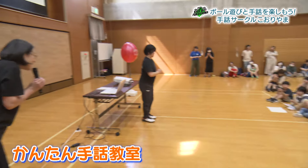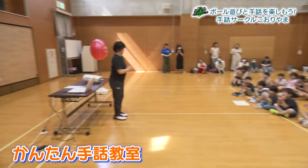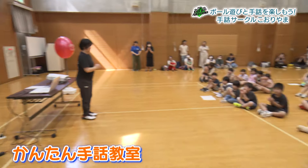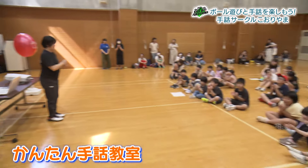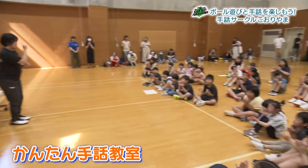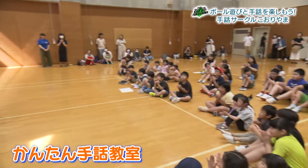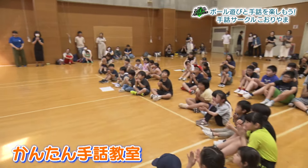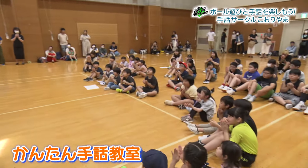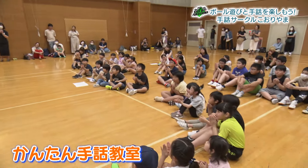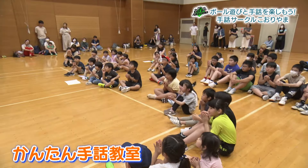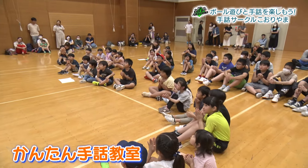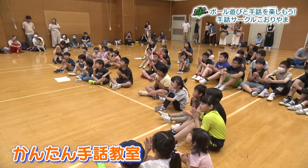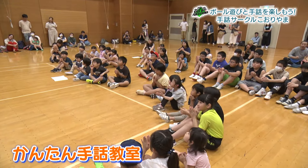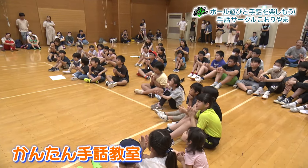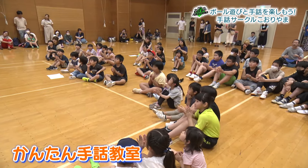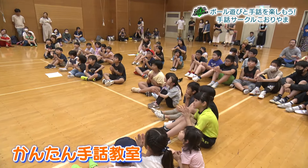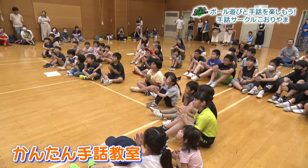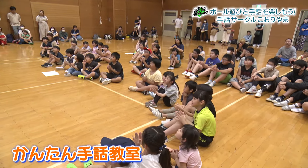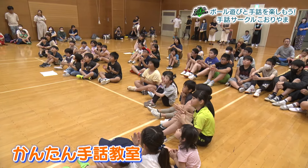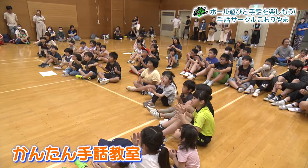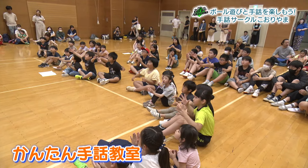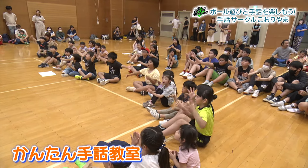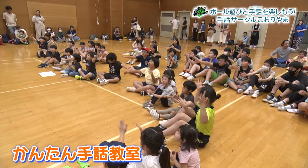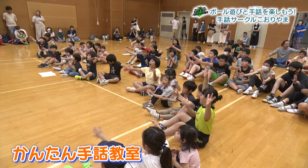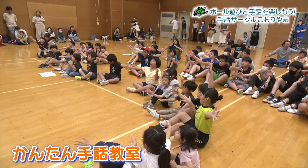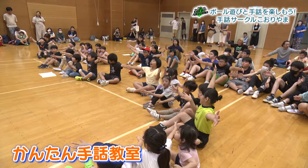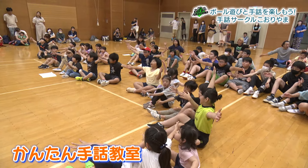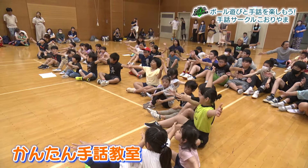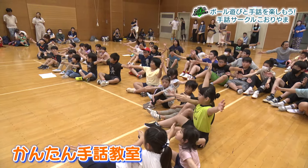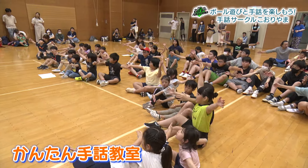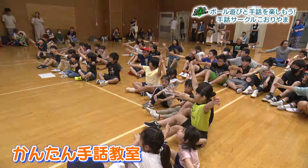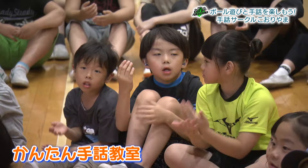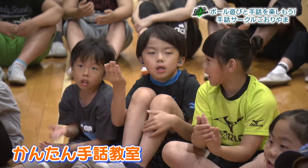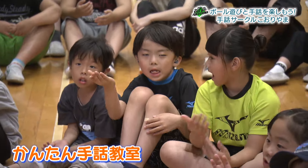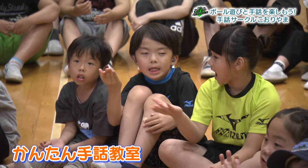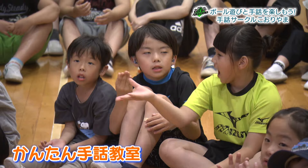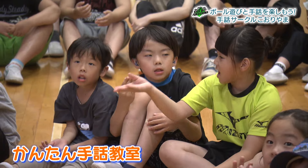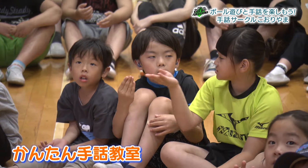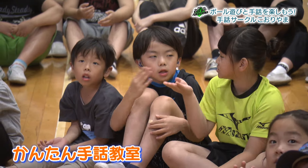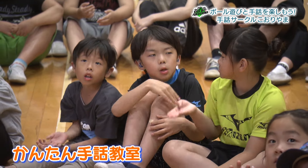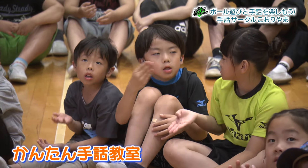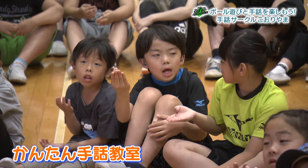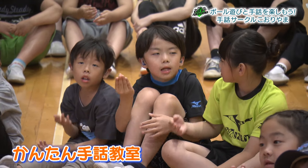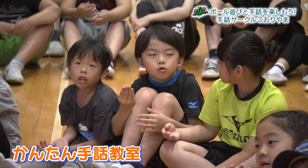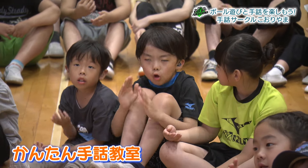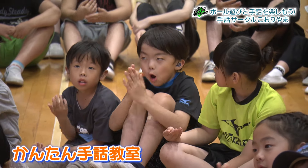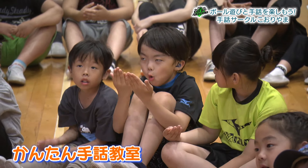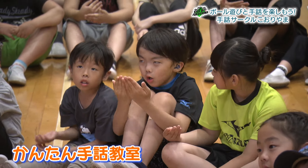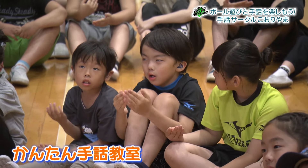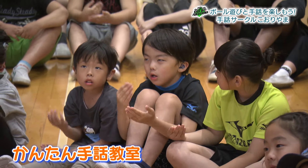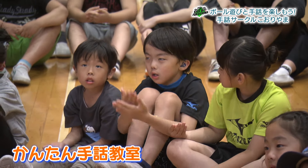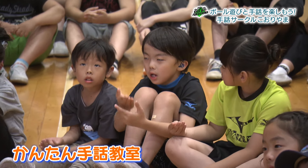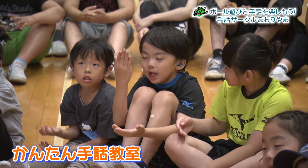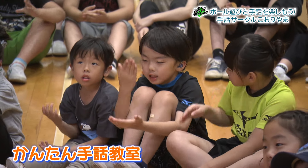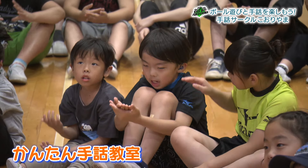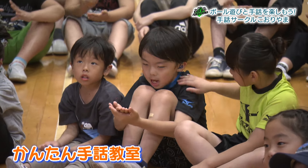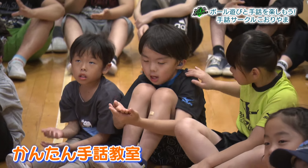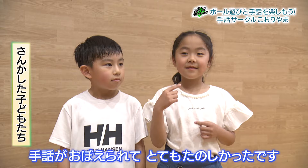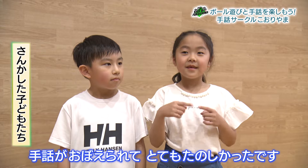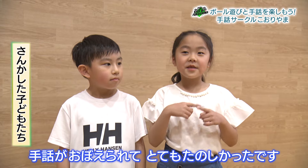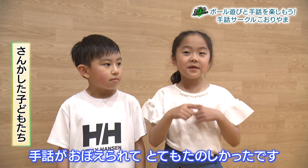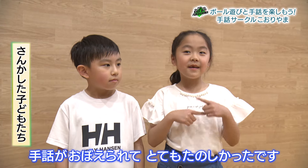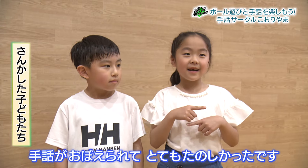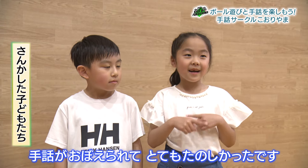集まった子どもたちはおよそ50人。ボール遊びを始める前にゲームをしながら簡単な手話を学び